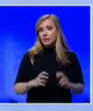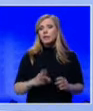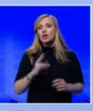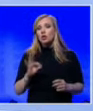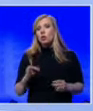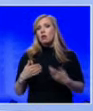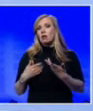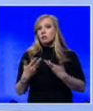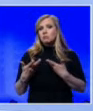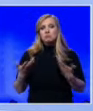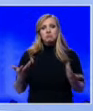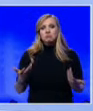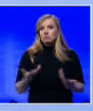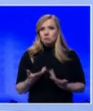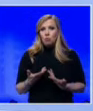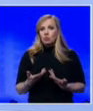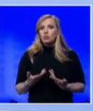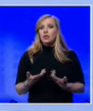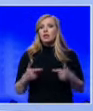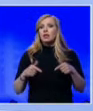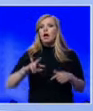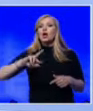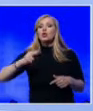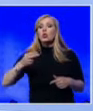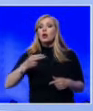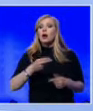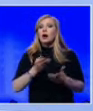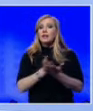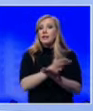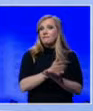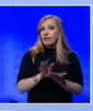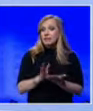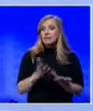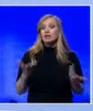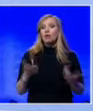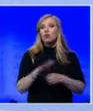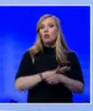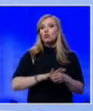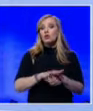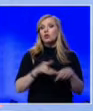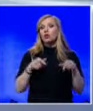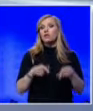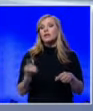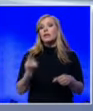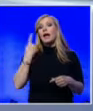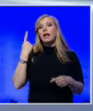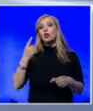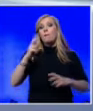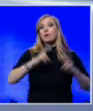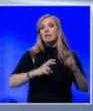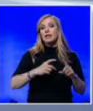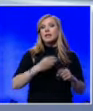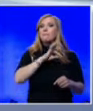по отношение на друга диференциация, която е основана на това дали едно предприятие е